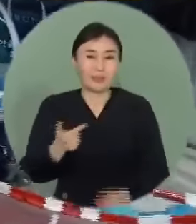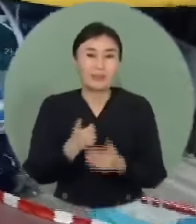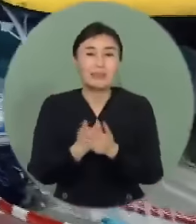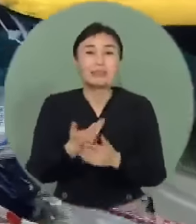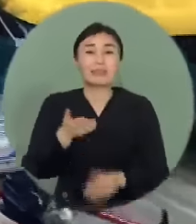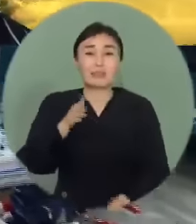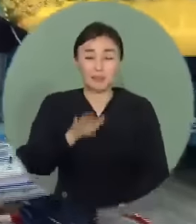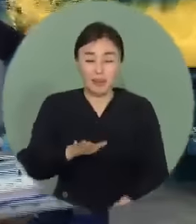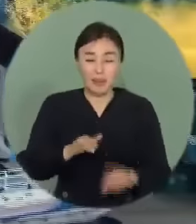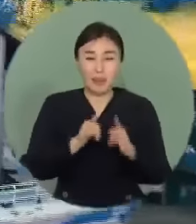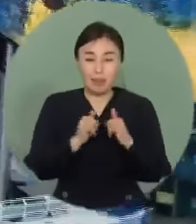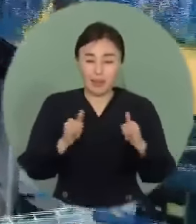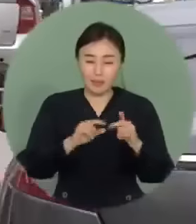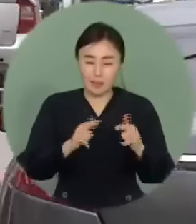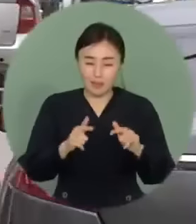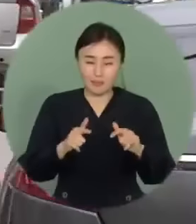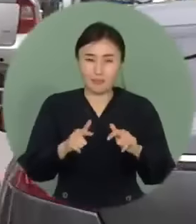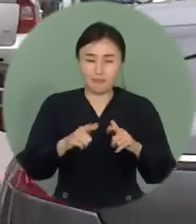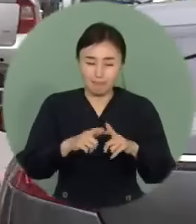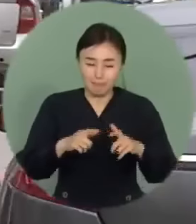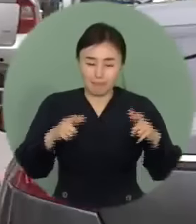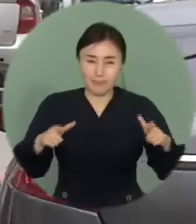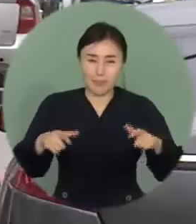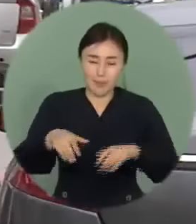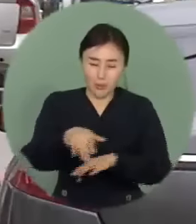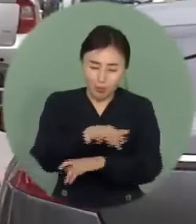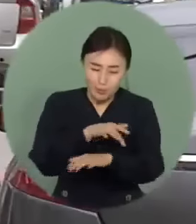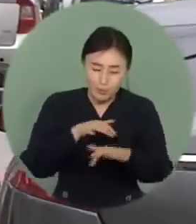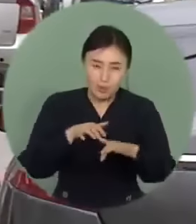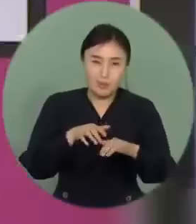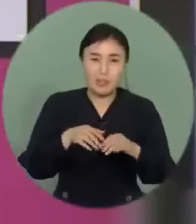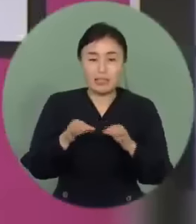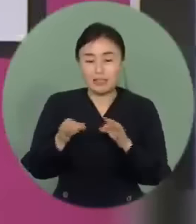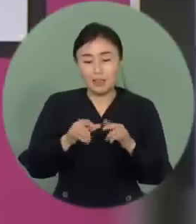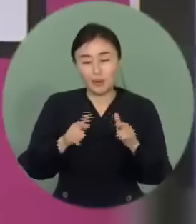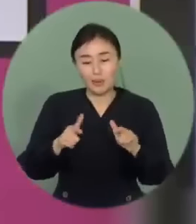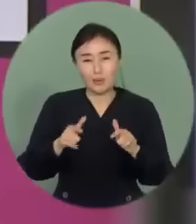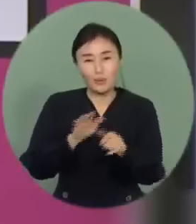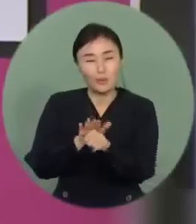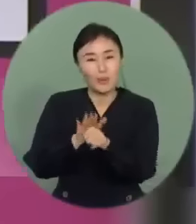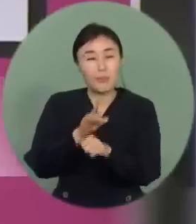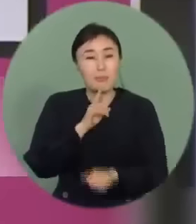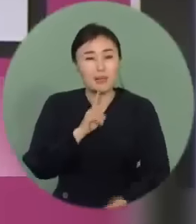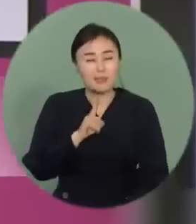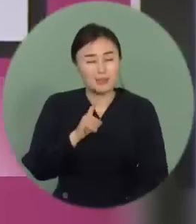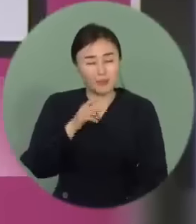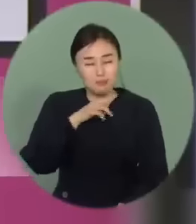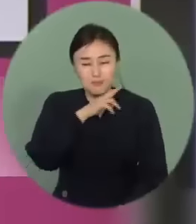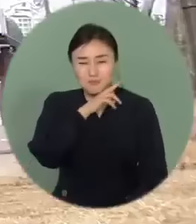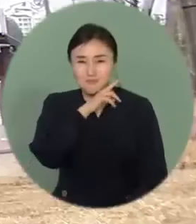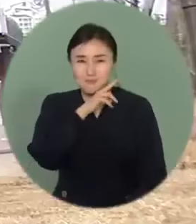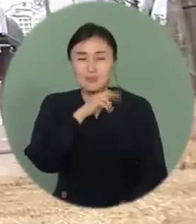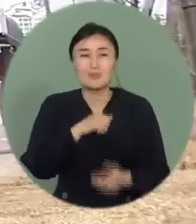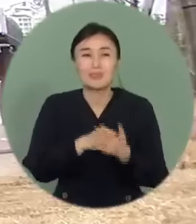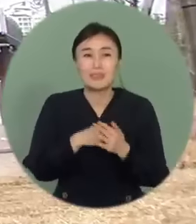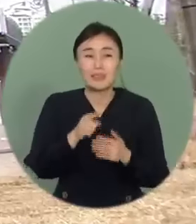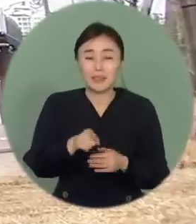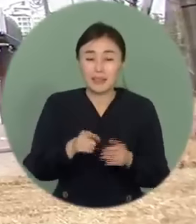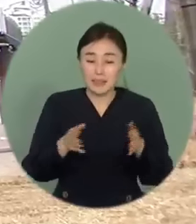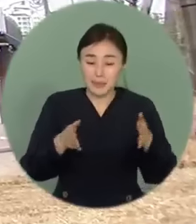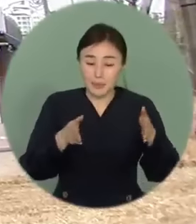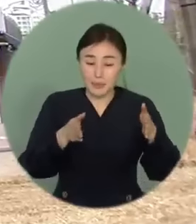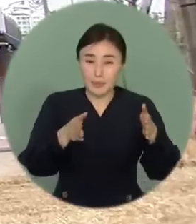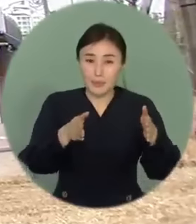인구를 늘려 상권을 살려보겠다는 정책에 대해선 여전히 의문이 많습니다 배군 광장 1대에 조성된 스트리트